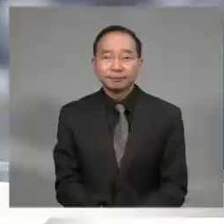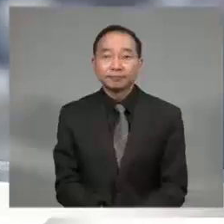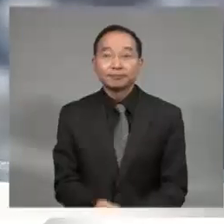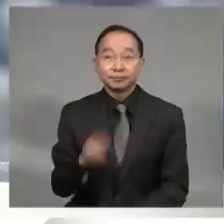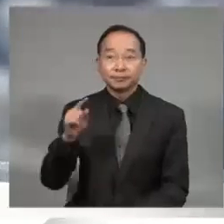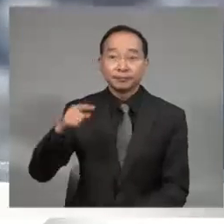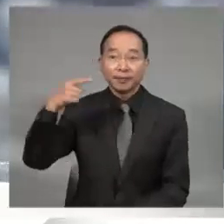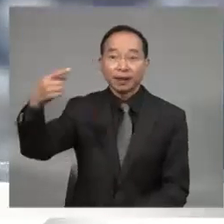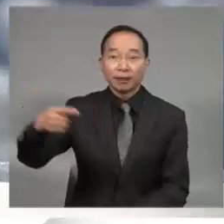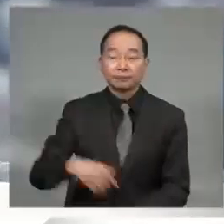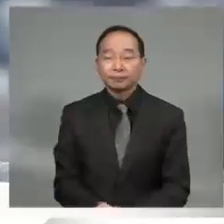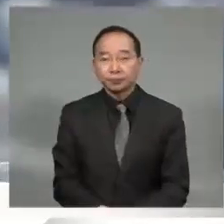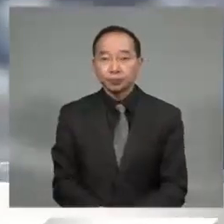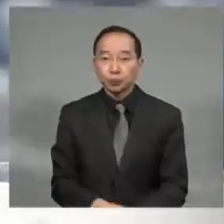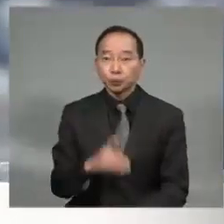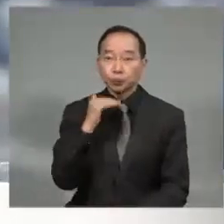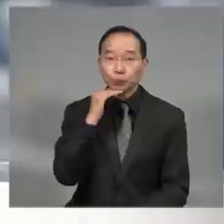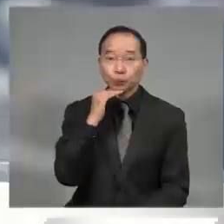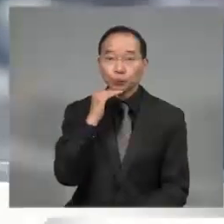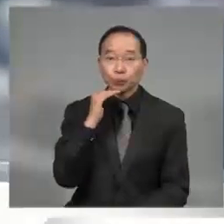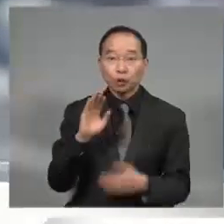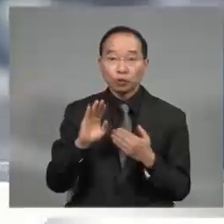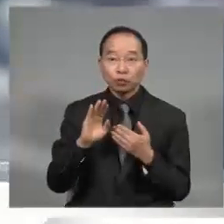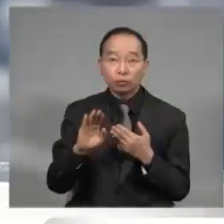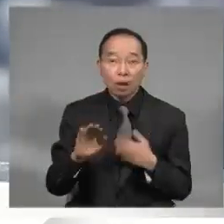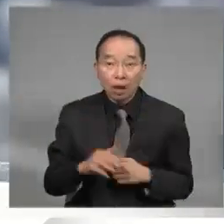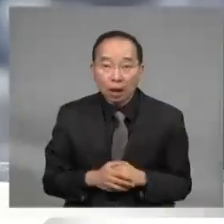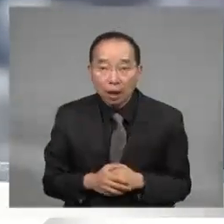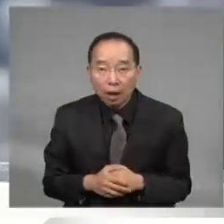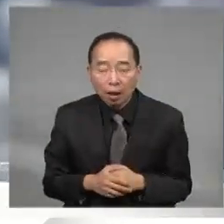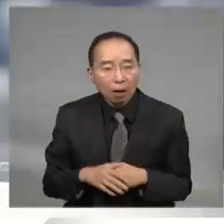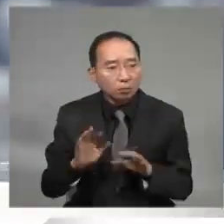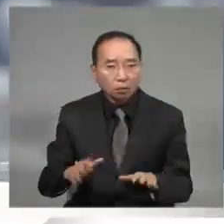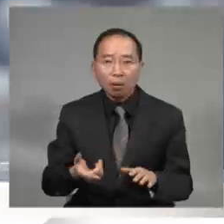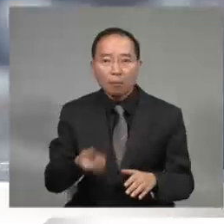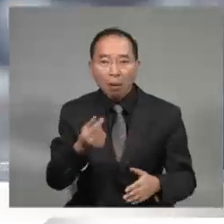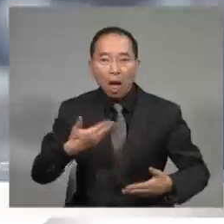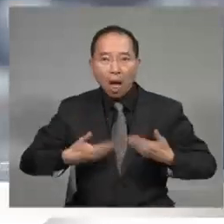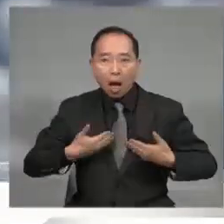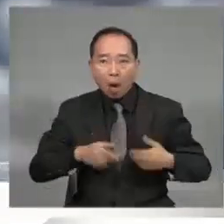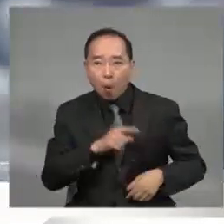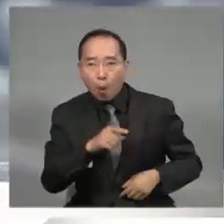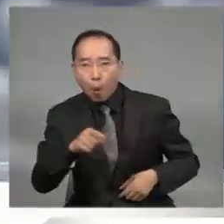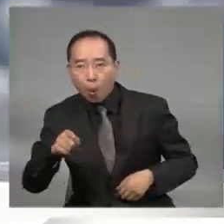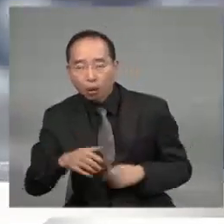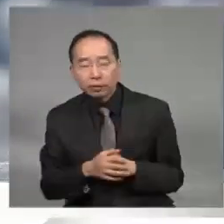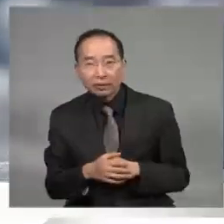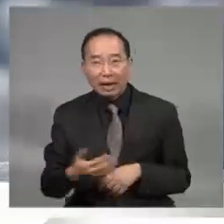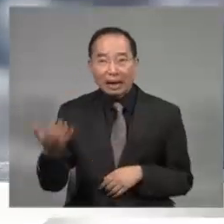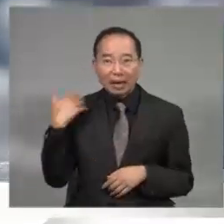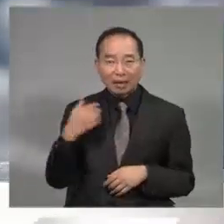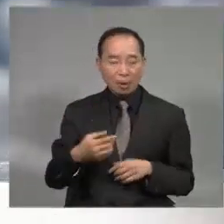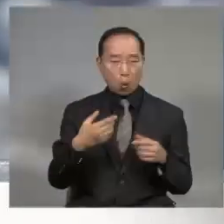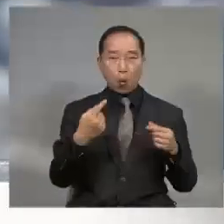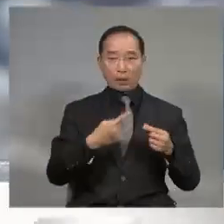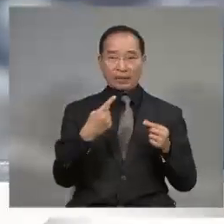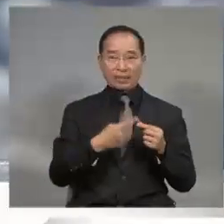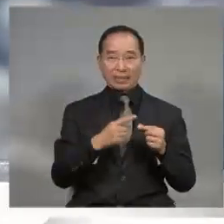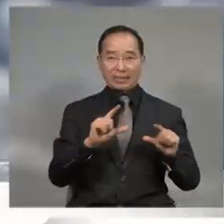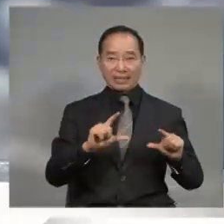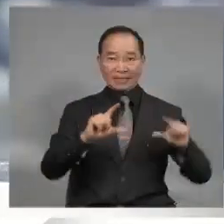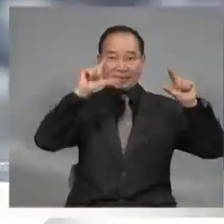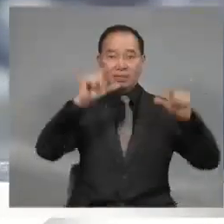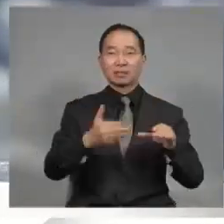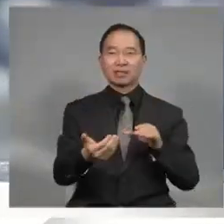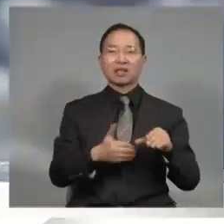그럼 이제 조금 있으면 근데 굉장히 숨가쁘게 좀 이뤄지고 있어요. 실은 1차, 1일차 오늘 사전